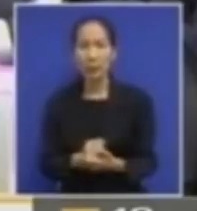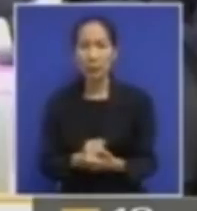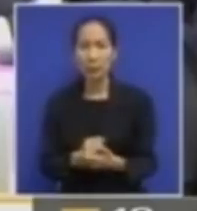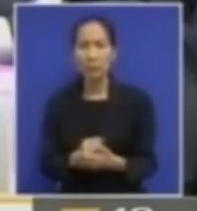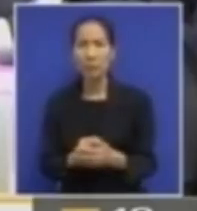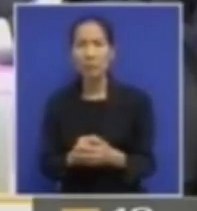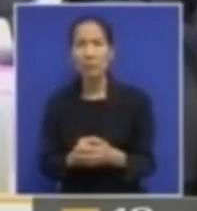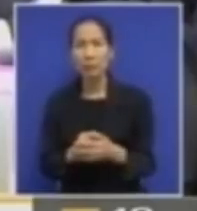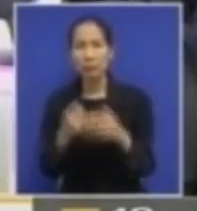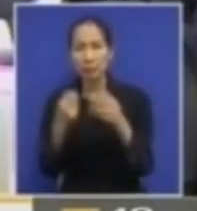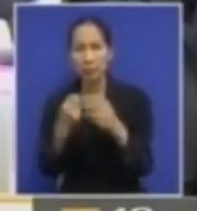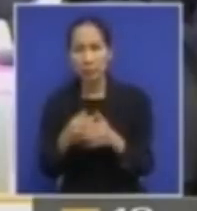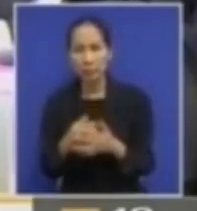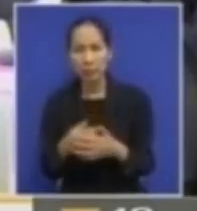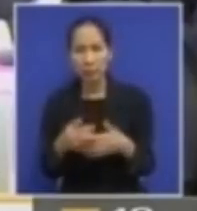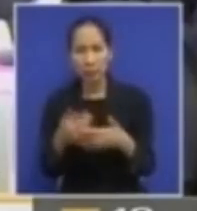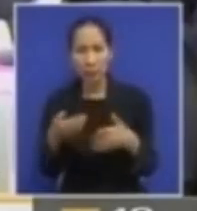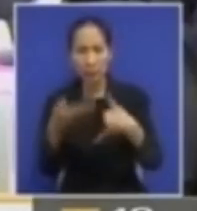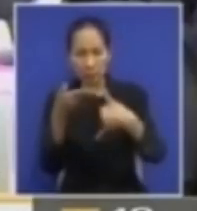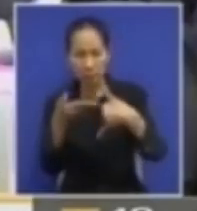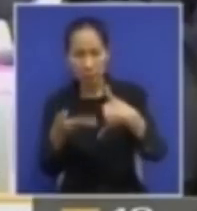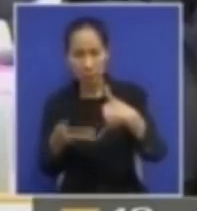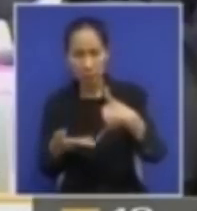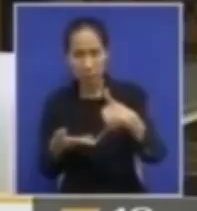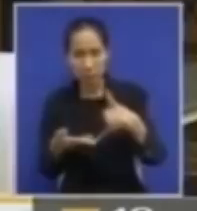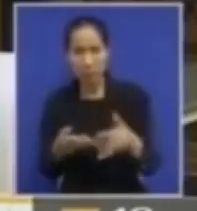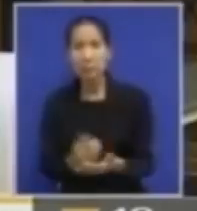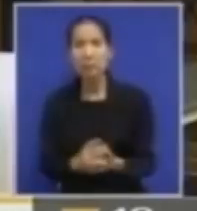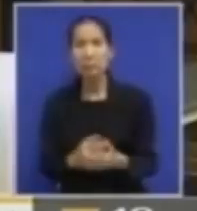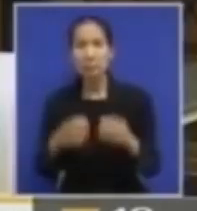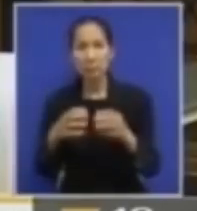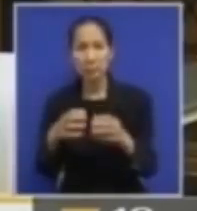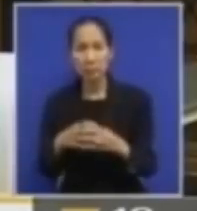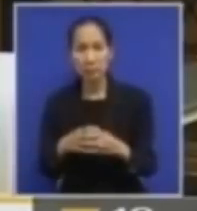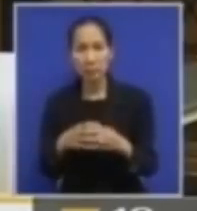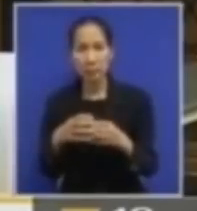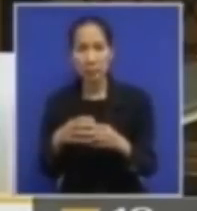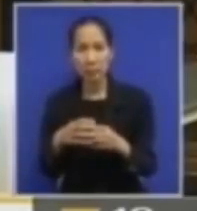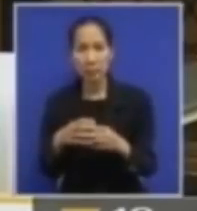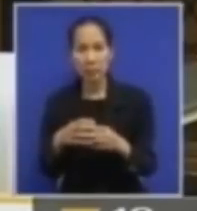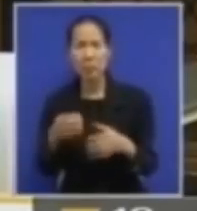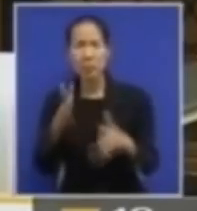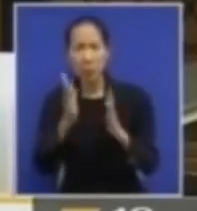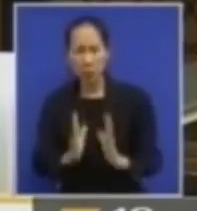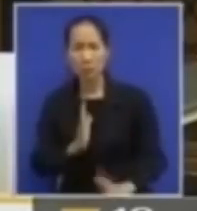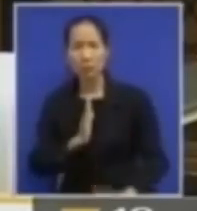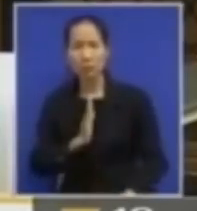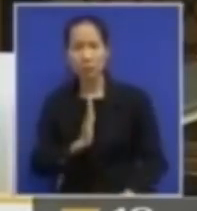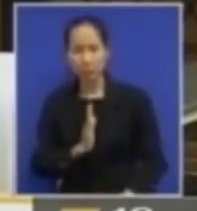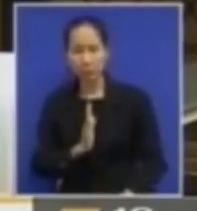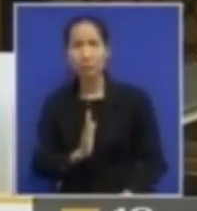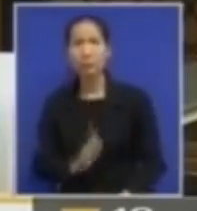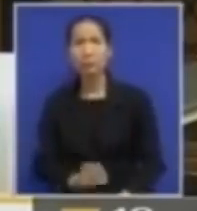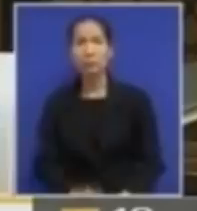กเสนอชื่อจากพรรคพลังประชารัฐไม่มีมีความซื่อสัตย์สุจริตเป็นที่ประจักษ์อันนี้เป็น